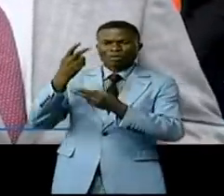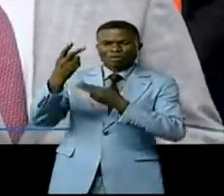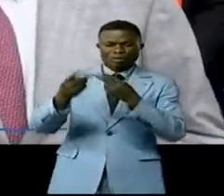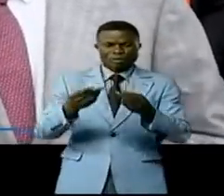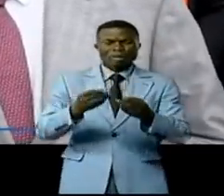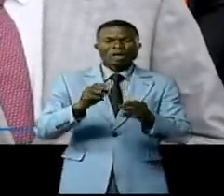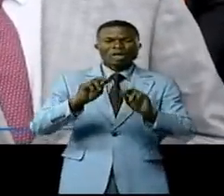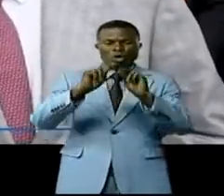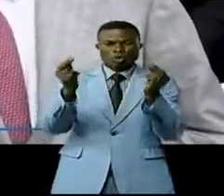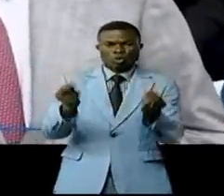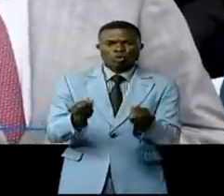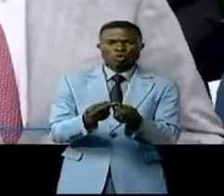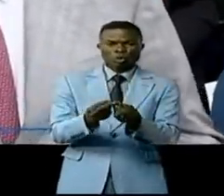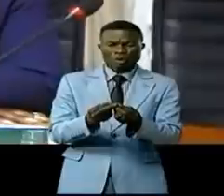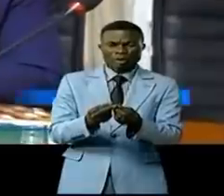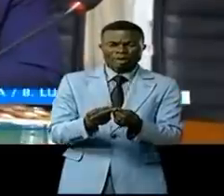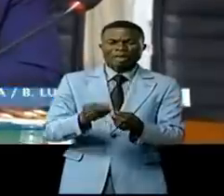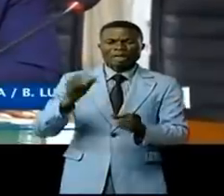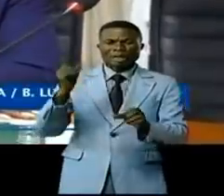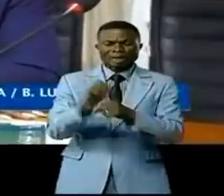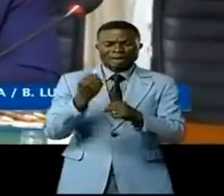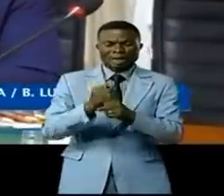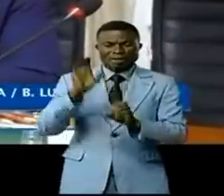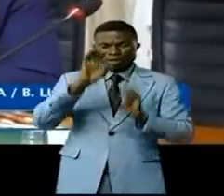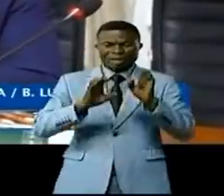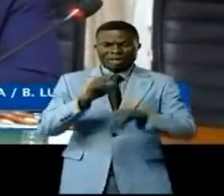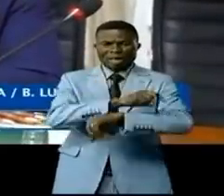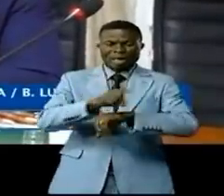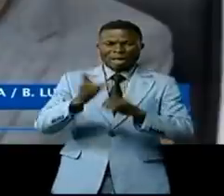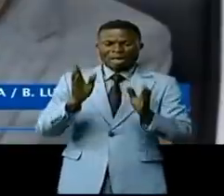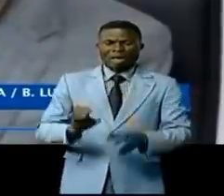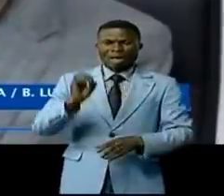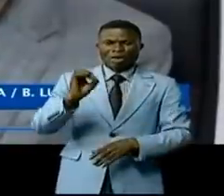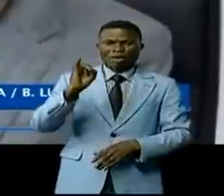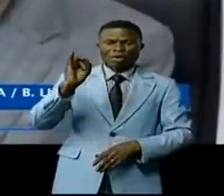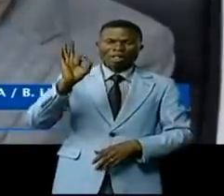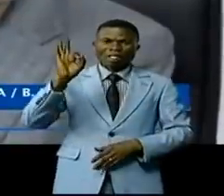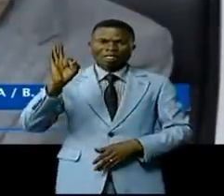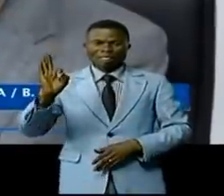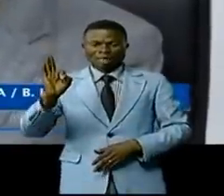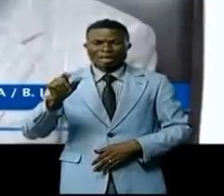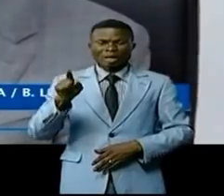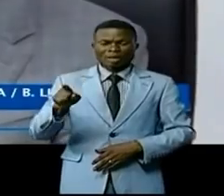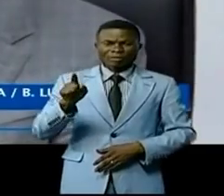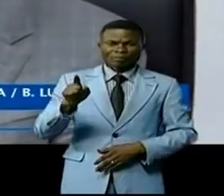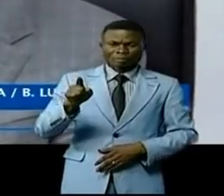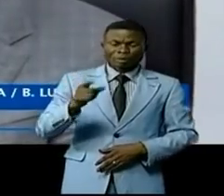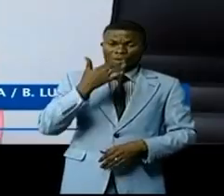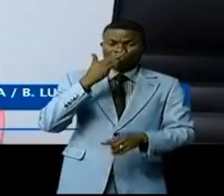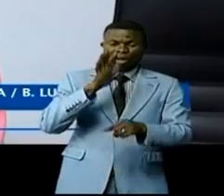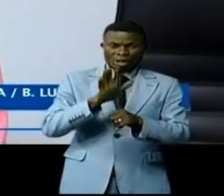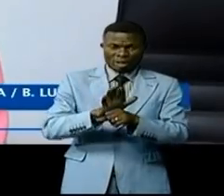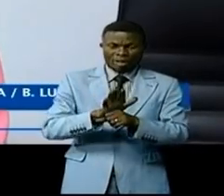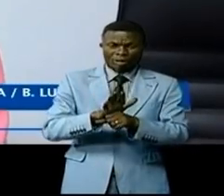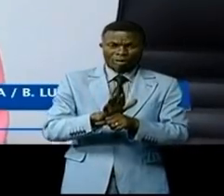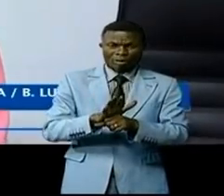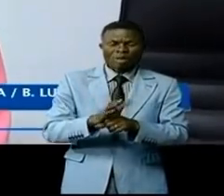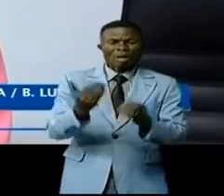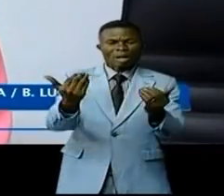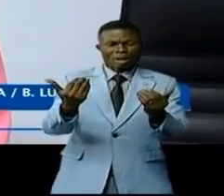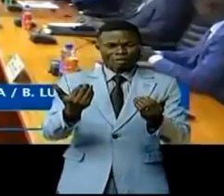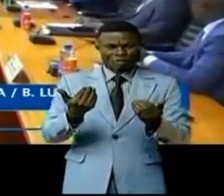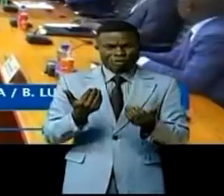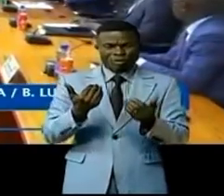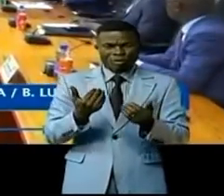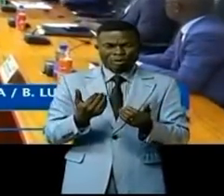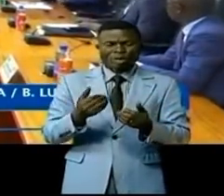série de missions techniques. L'administrateur de l'OIF, Geoffroy Monpetit, a rassuré plutôt la volonté de